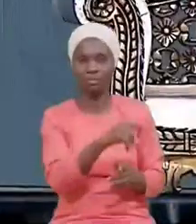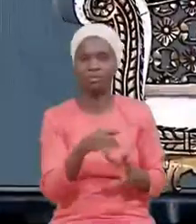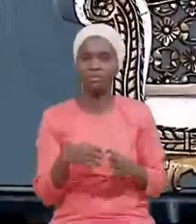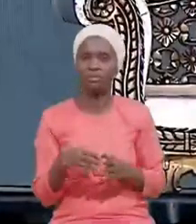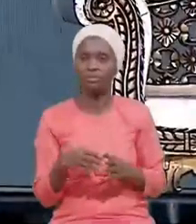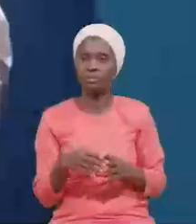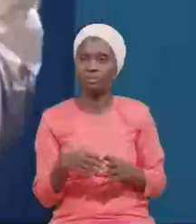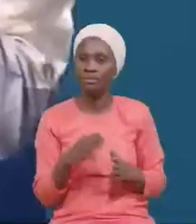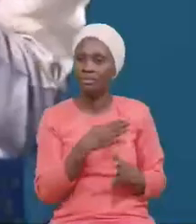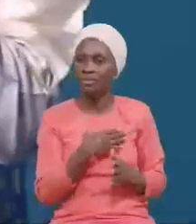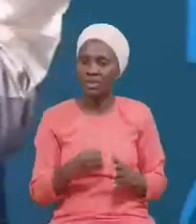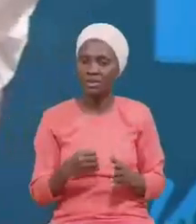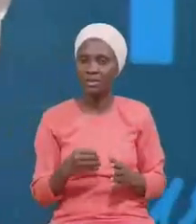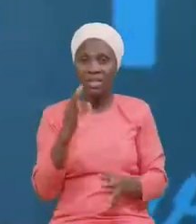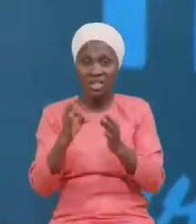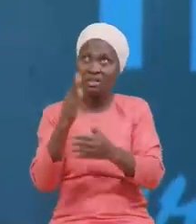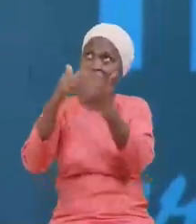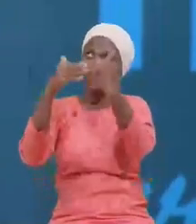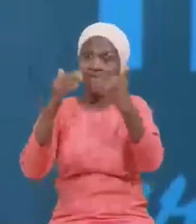Et si le ciel vous a favorisé,